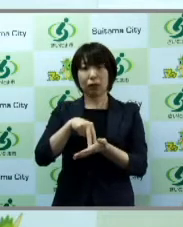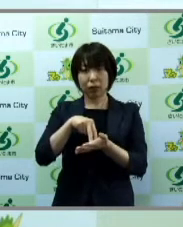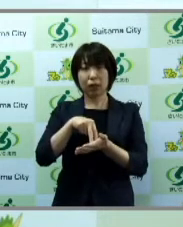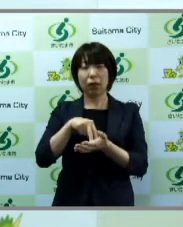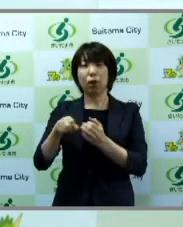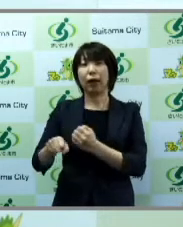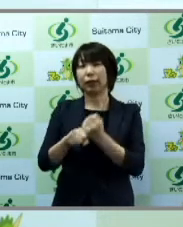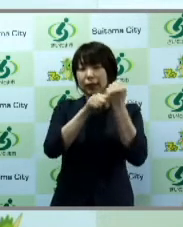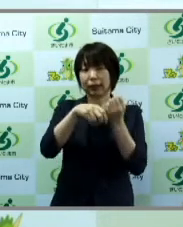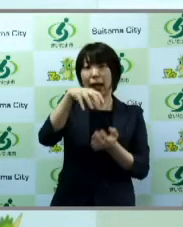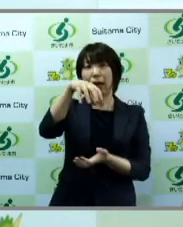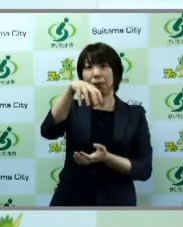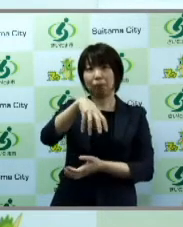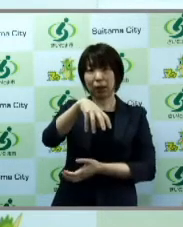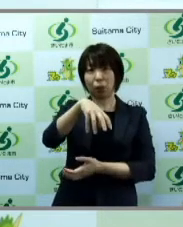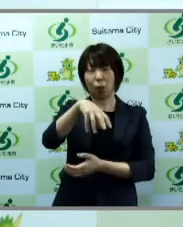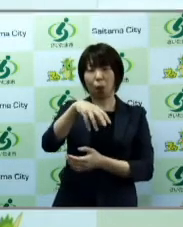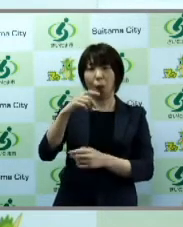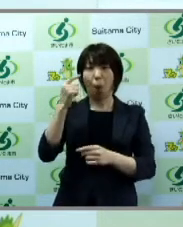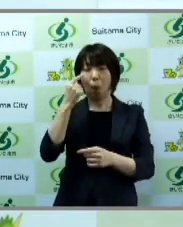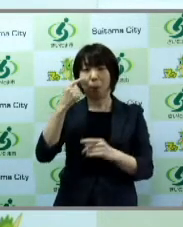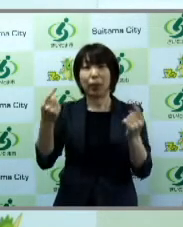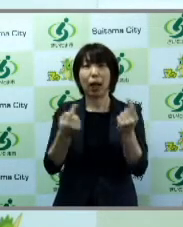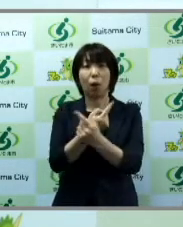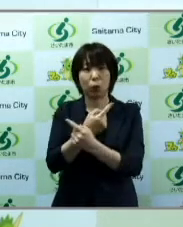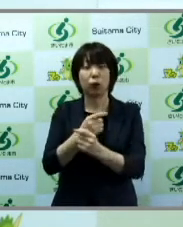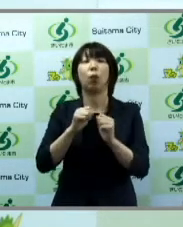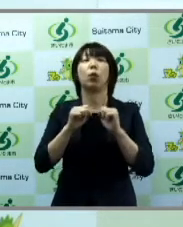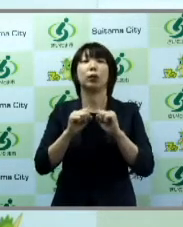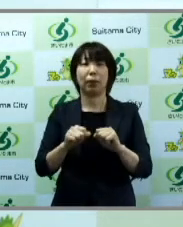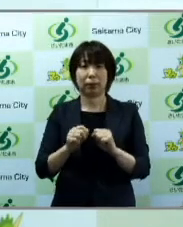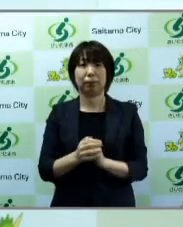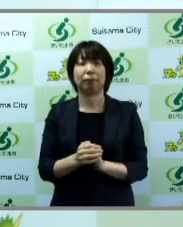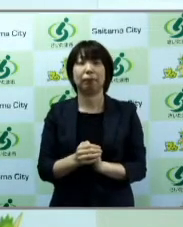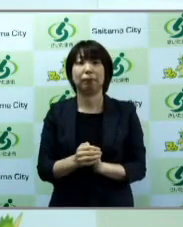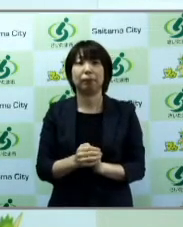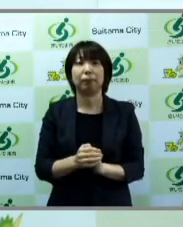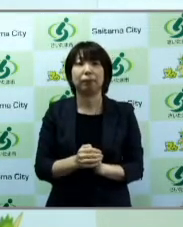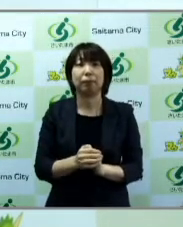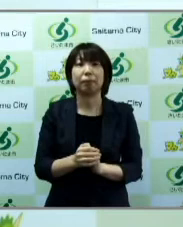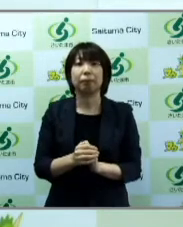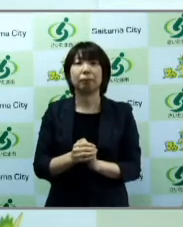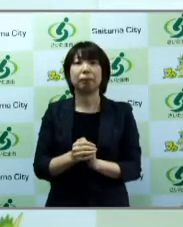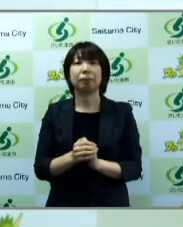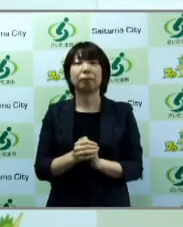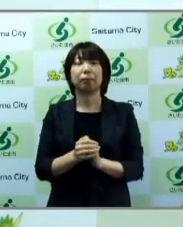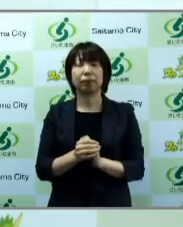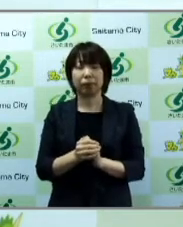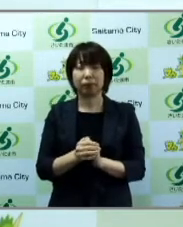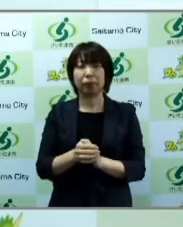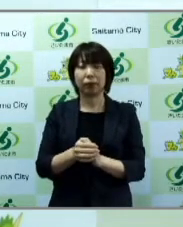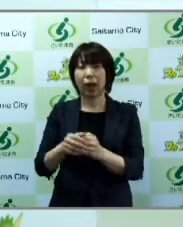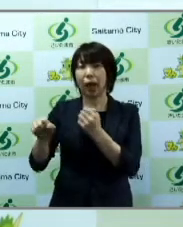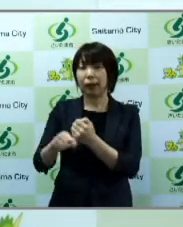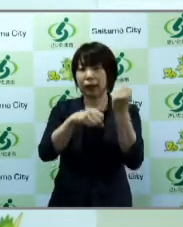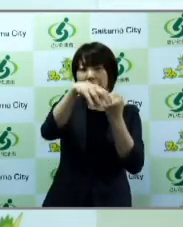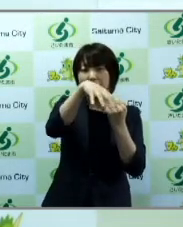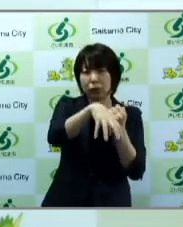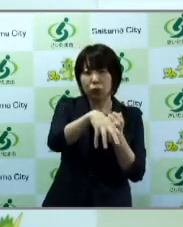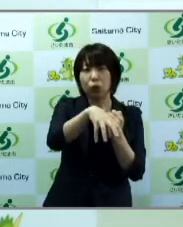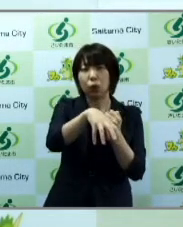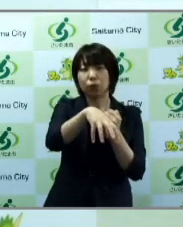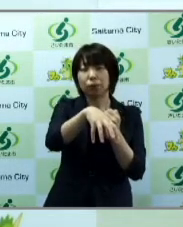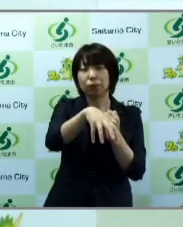見直しをして、その想定地内に あっても高い場所階であればなん